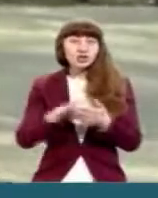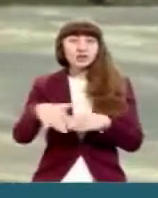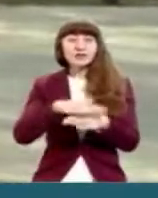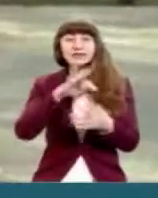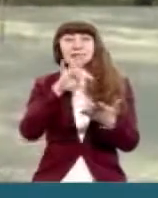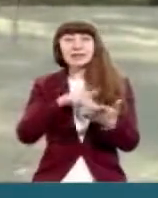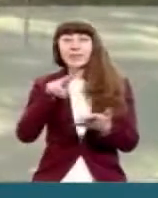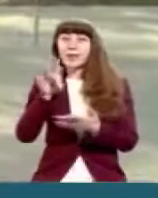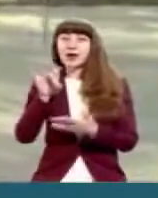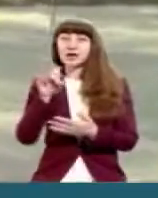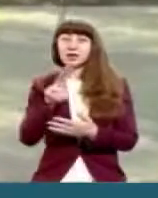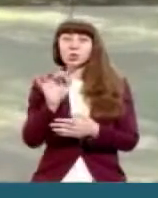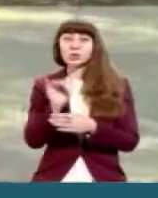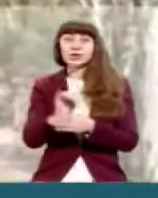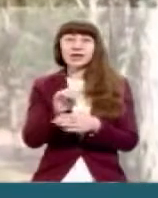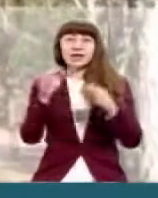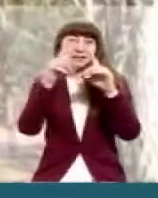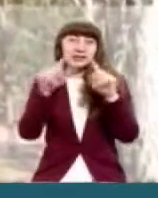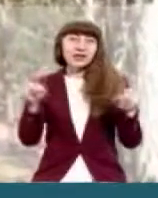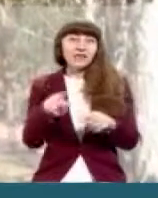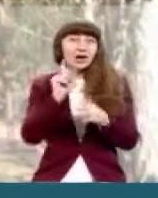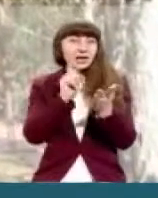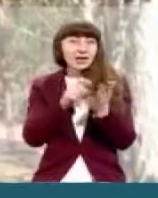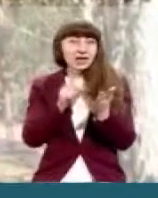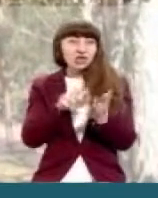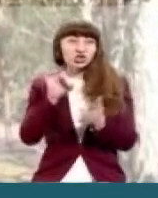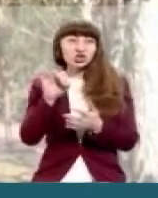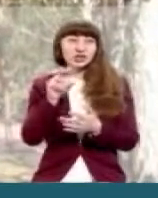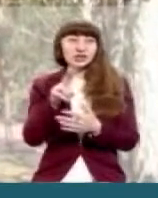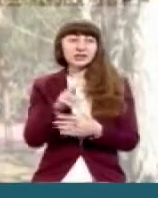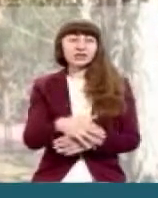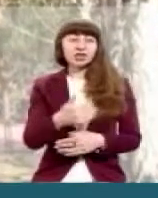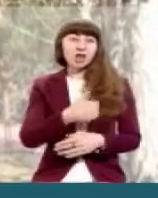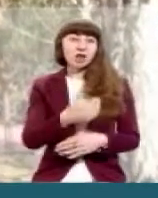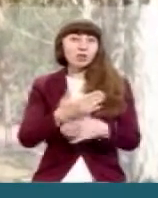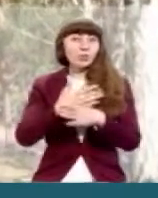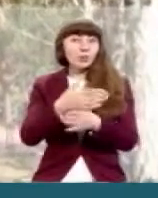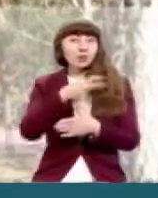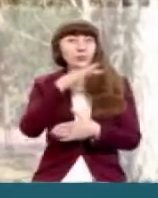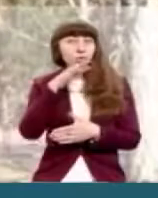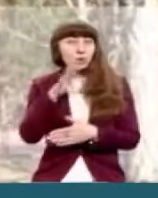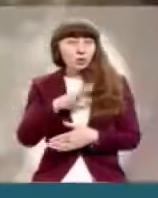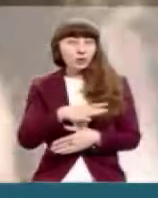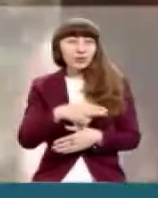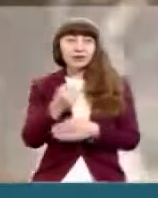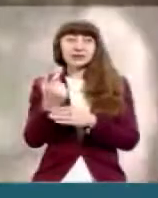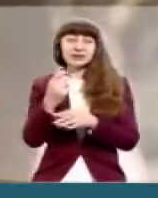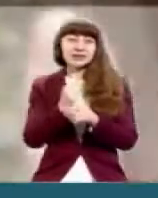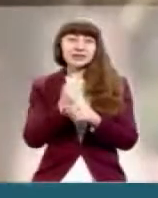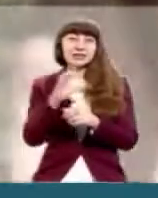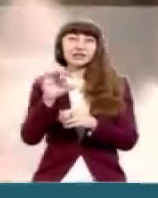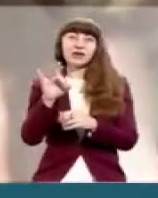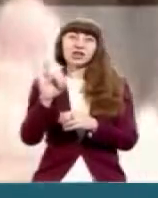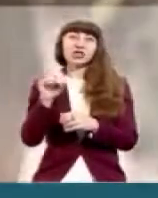центральном парке будут установлены скворечники и посажены деревья желающих помочь было много некоторые граждане уже сделали скворечник и